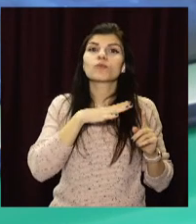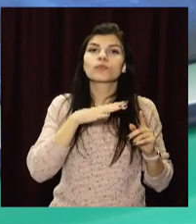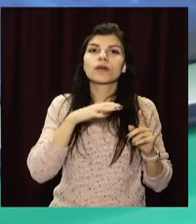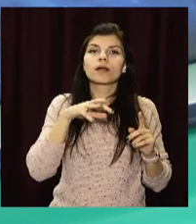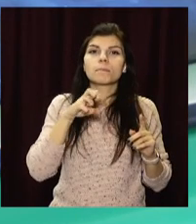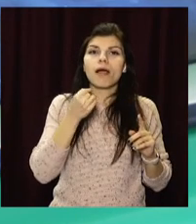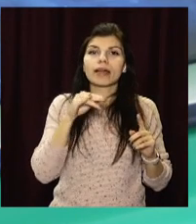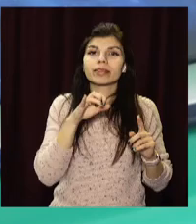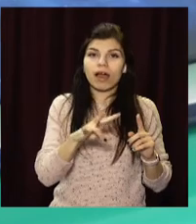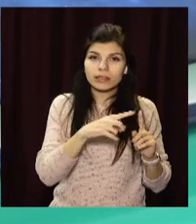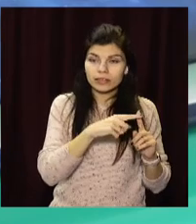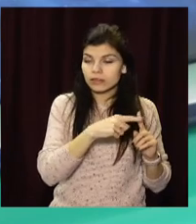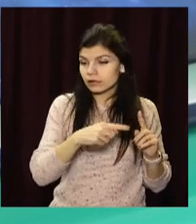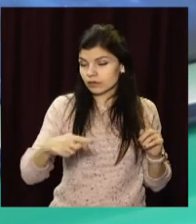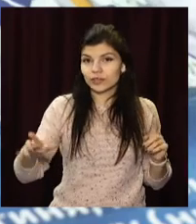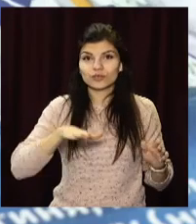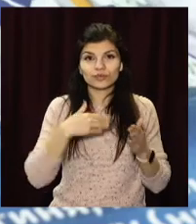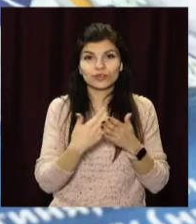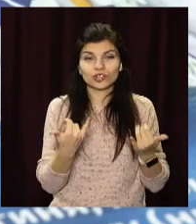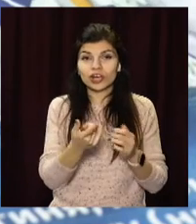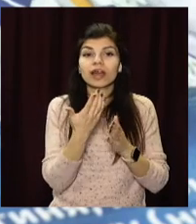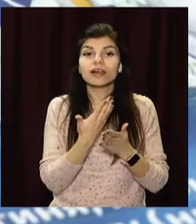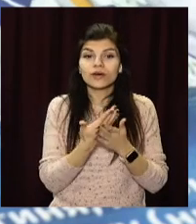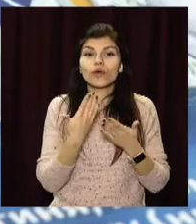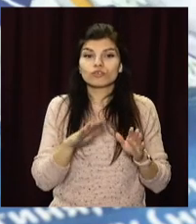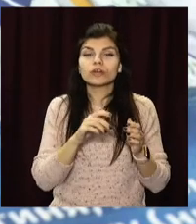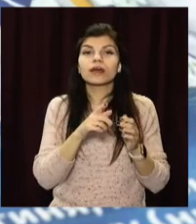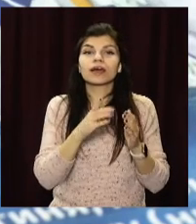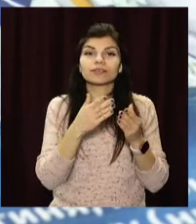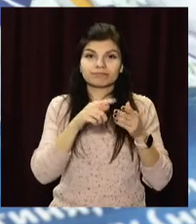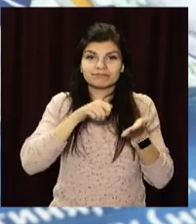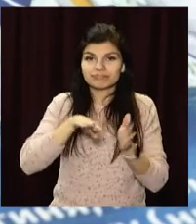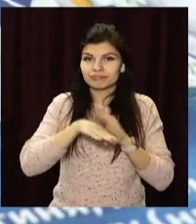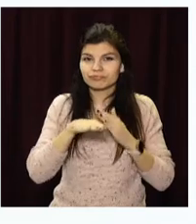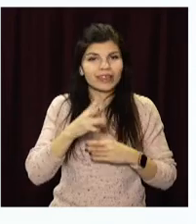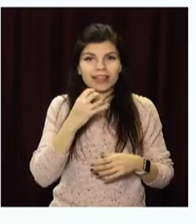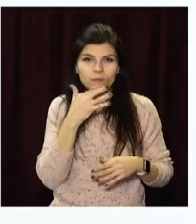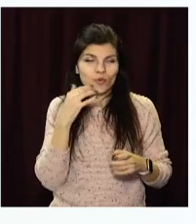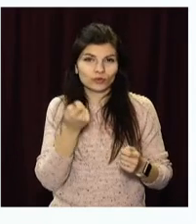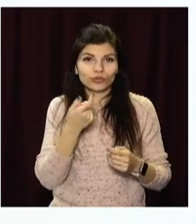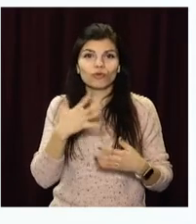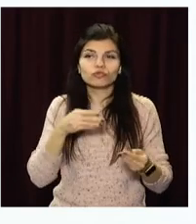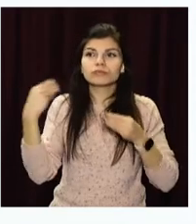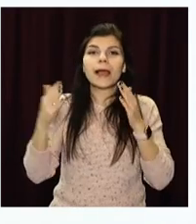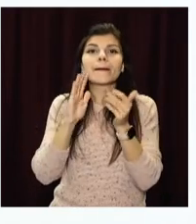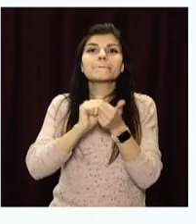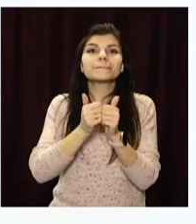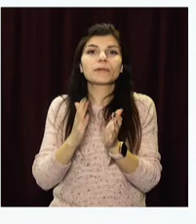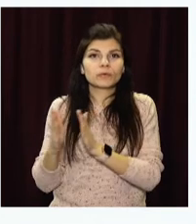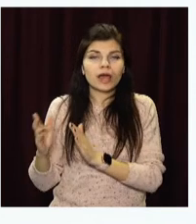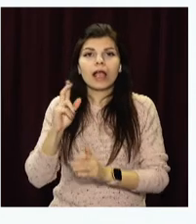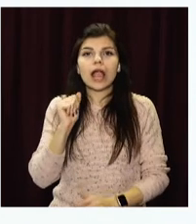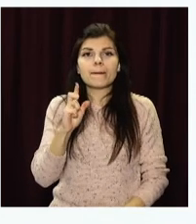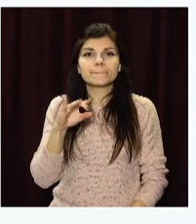збірка видана тиражем у 100 екземплярів. 13 з них вже передали бібліотеки, а також спеціальні книжкові фонди Верховної Ради, Кабміну